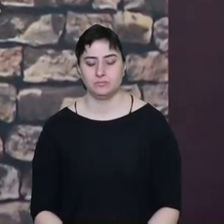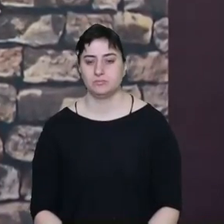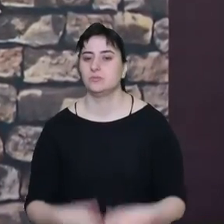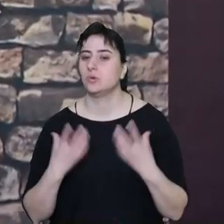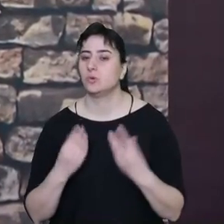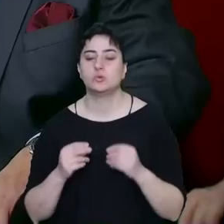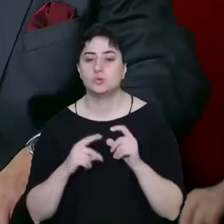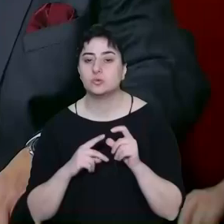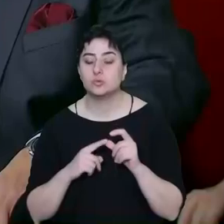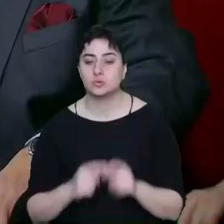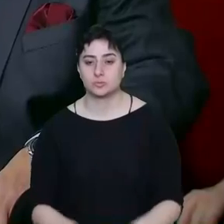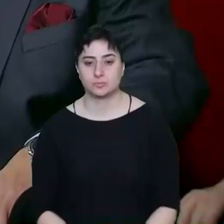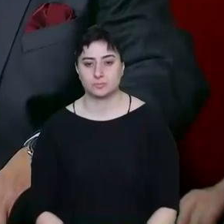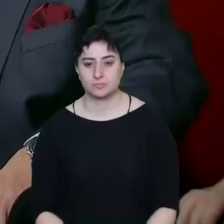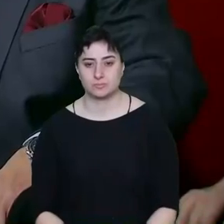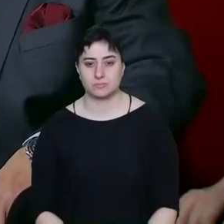Efendim Şükrücüğüm.